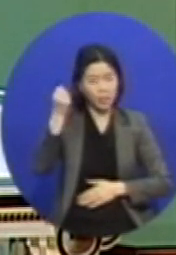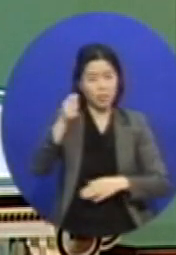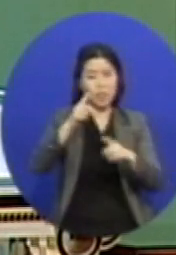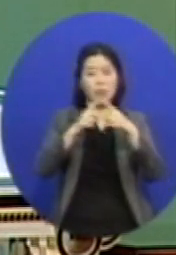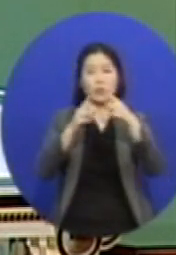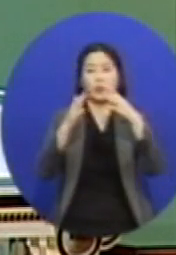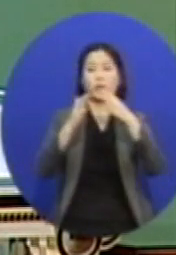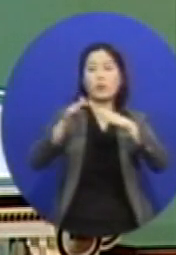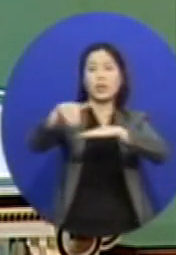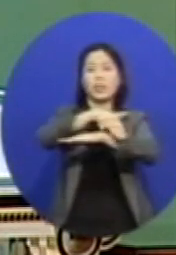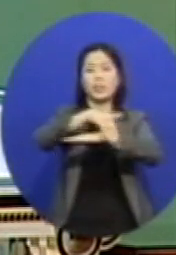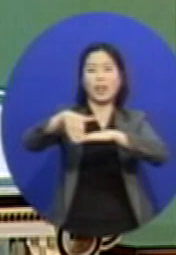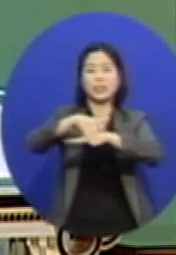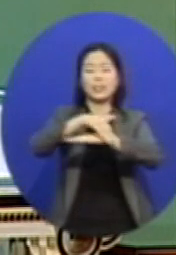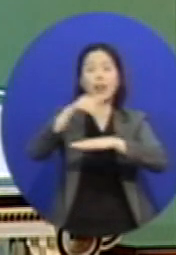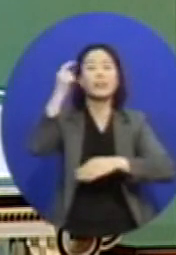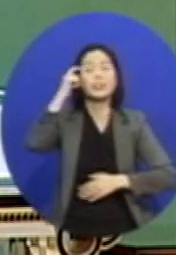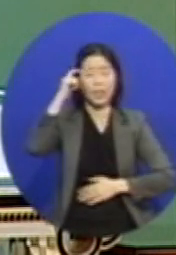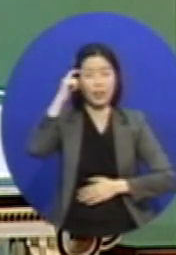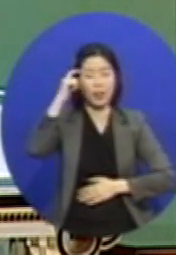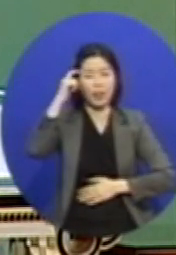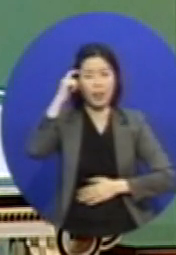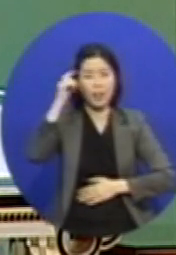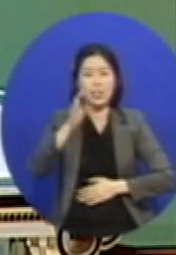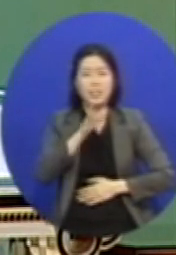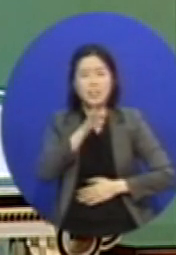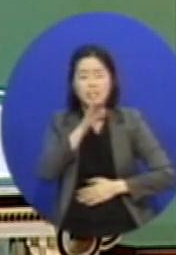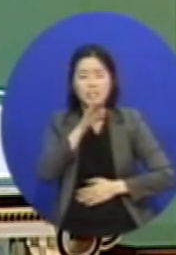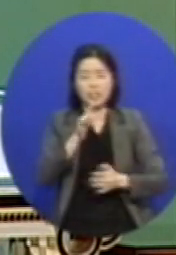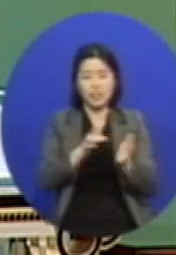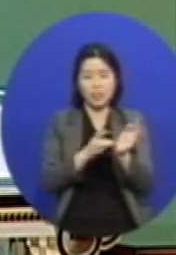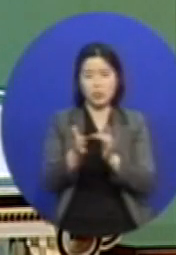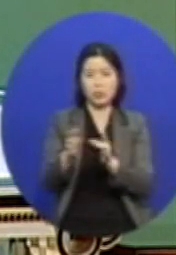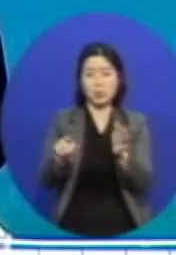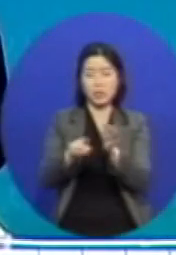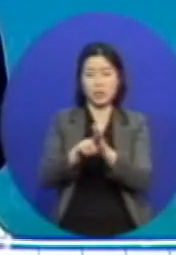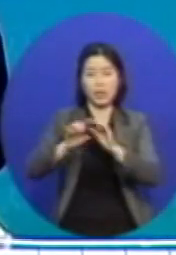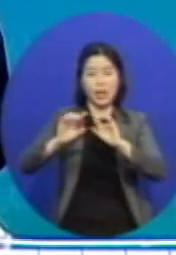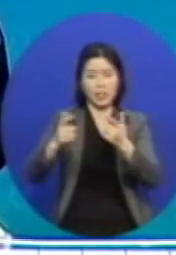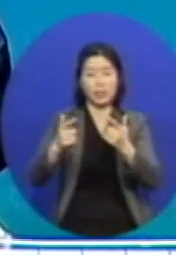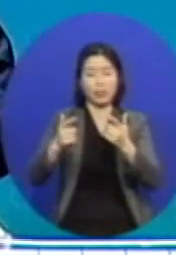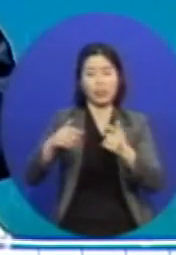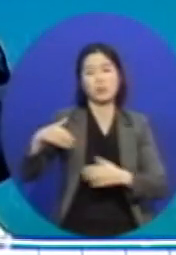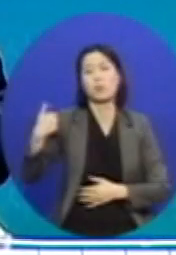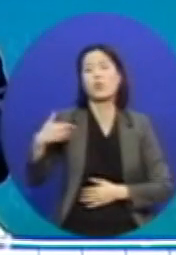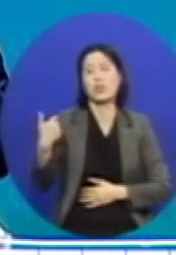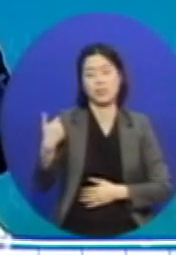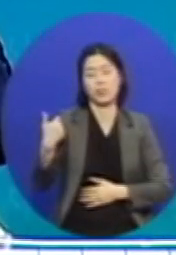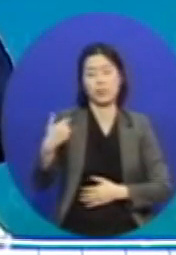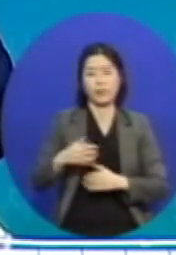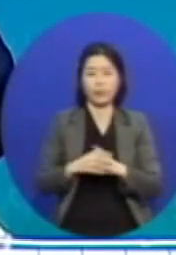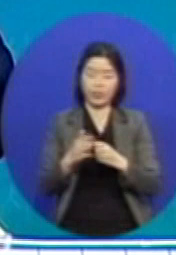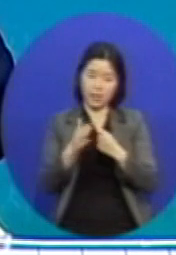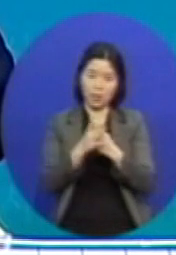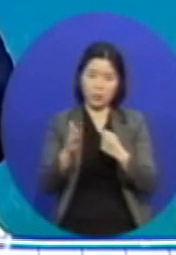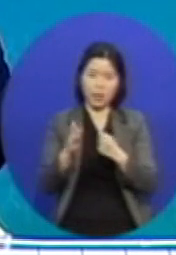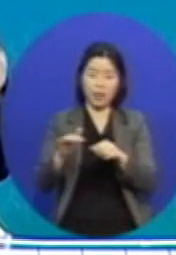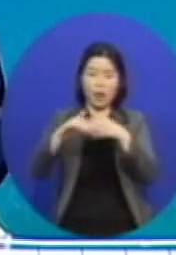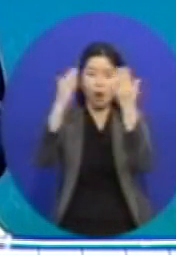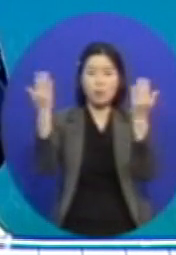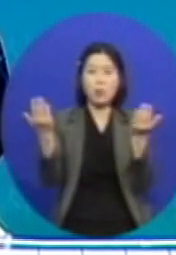생각이지 아직도 진짜 예수 믿는 게 아닌 걸 몰랐었어요 그러니까 모든